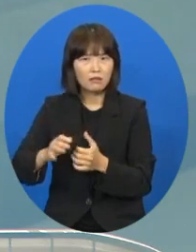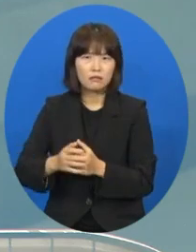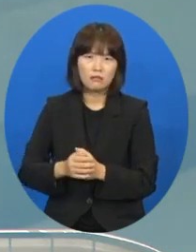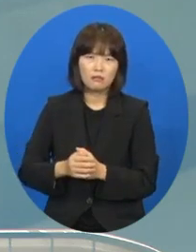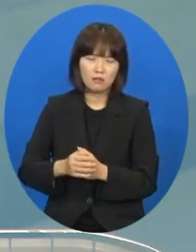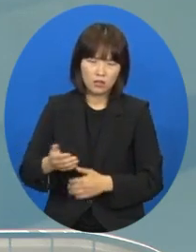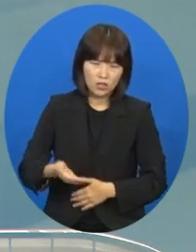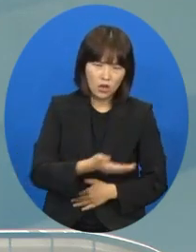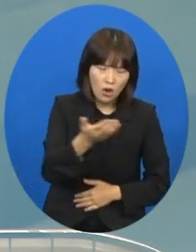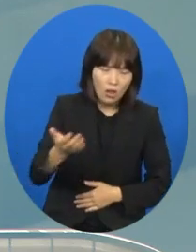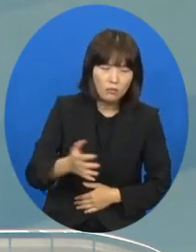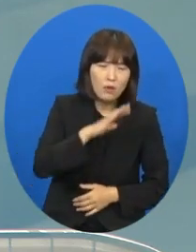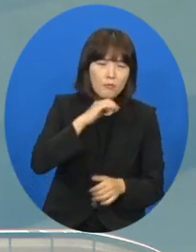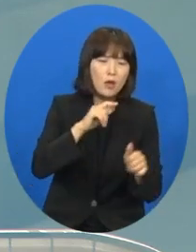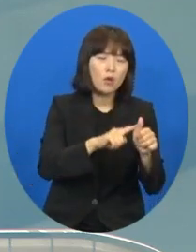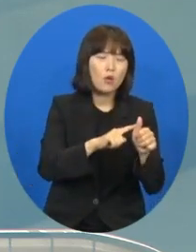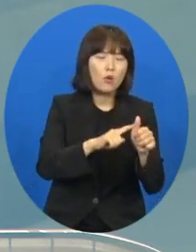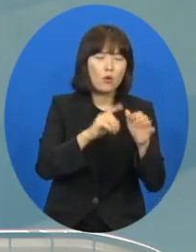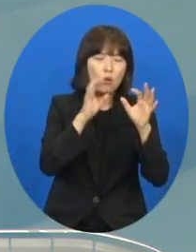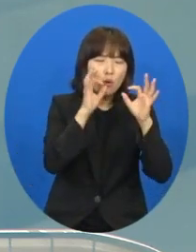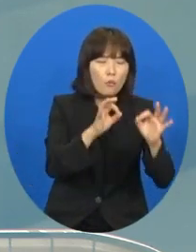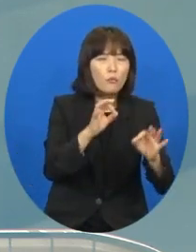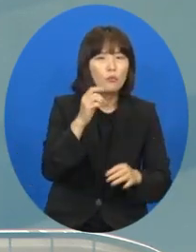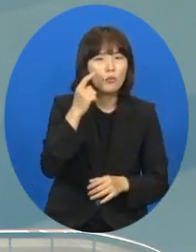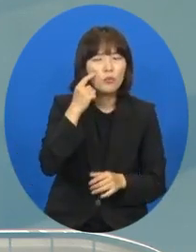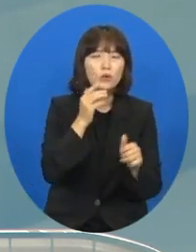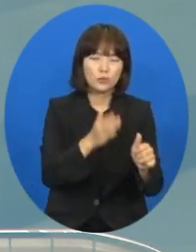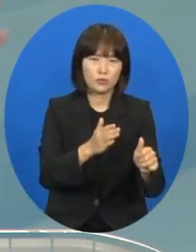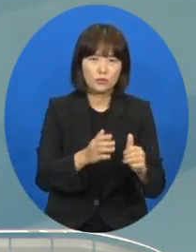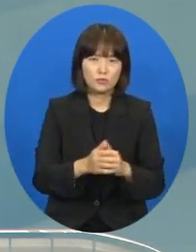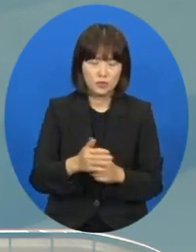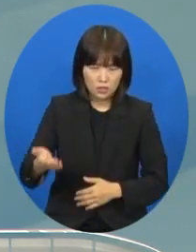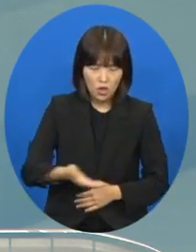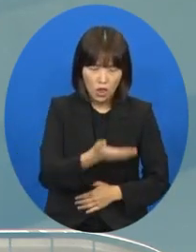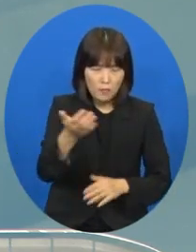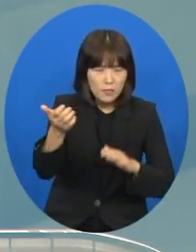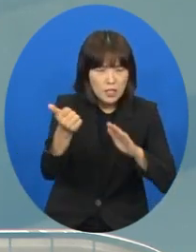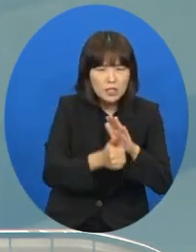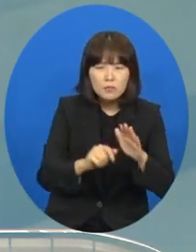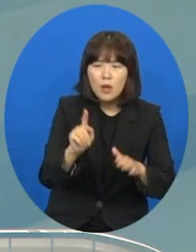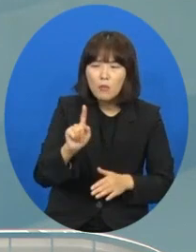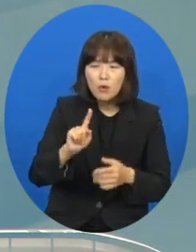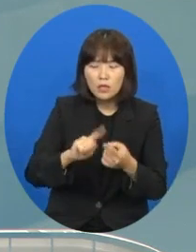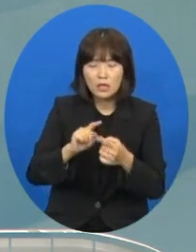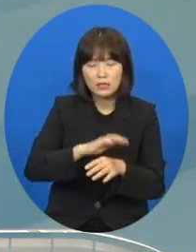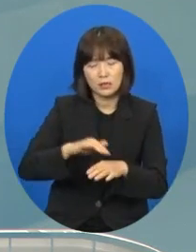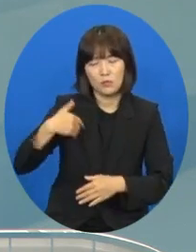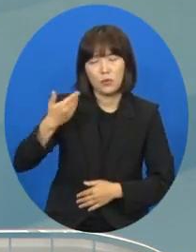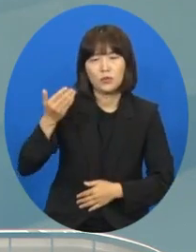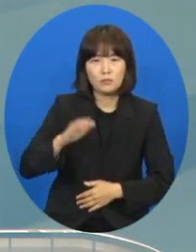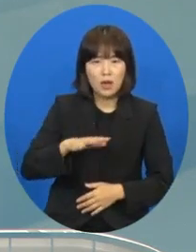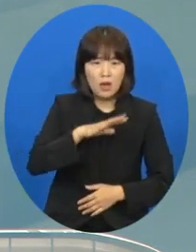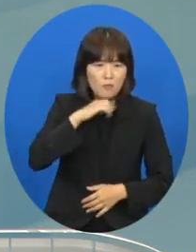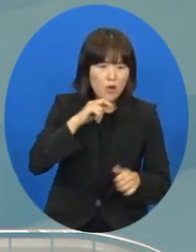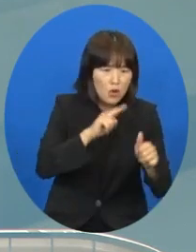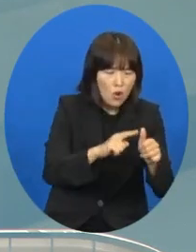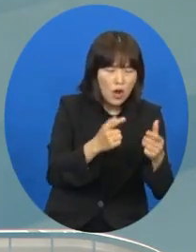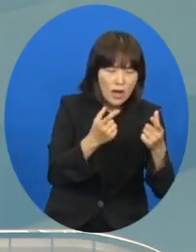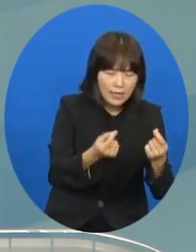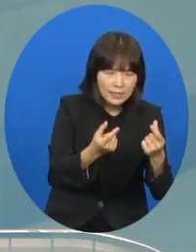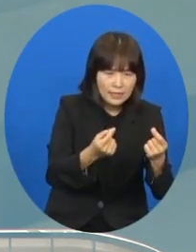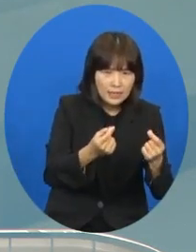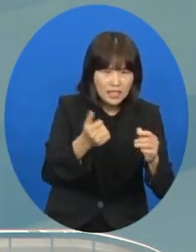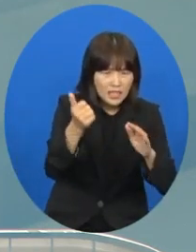여러분 베드로를 보세요. 여러분들이 어떤 실패를 했는지 모르지만 베드로처럼 이런 실패를 한